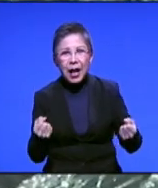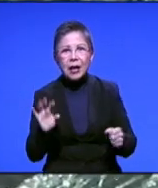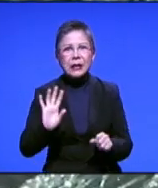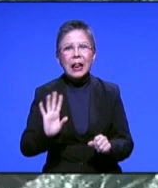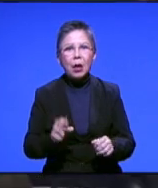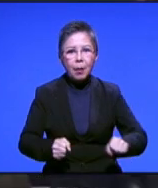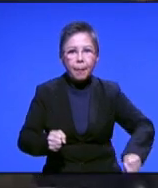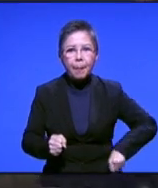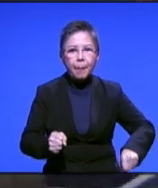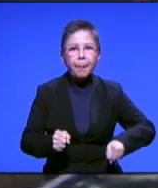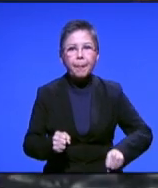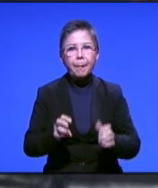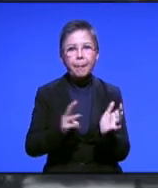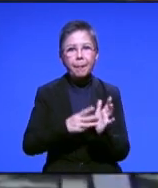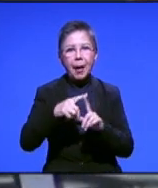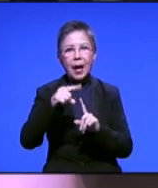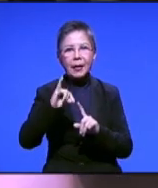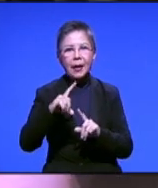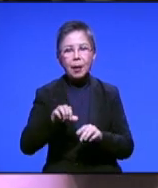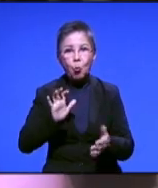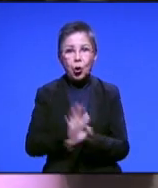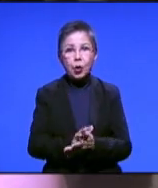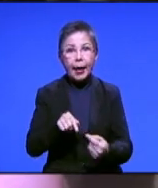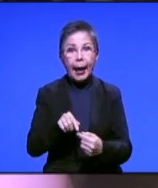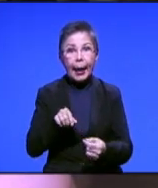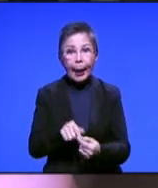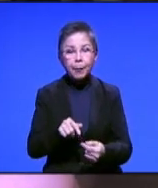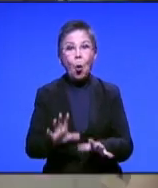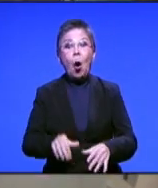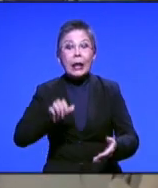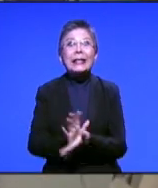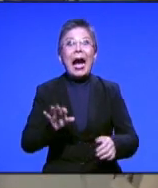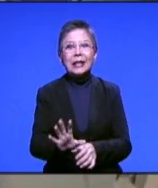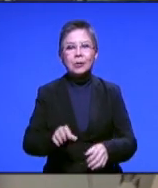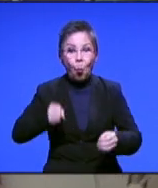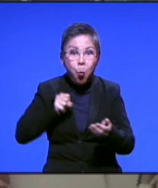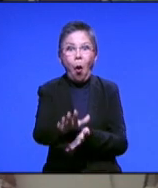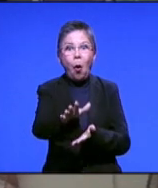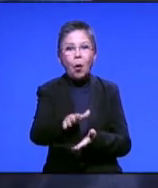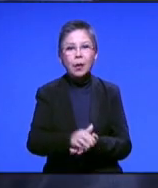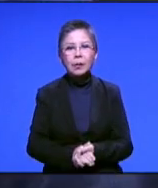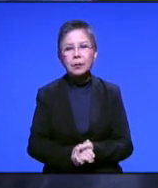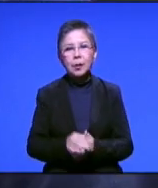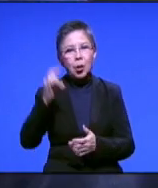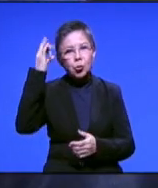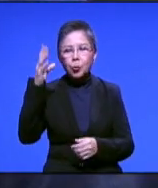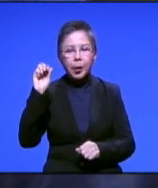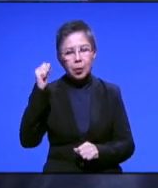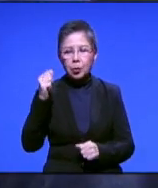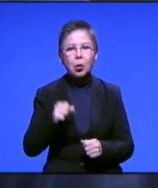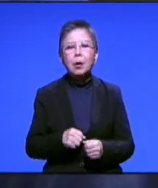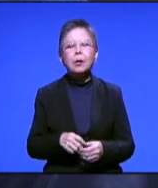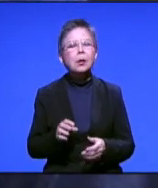mobil metik. Pengemudi bukannya menginjak rem, malah menginjak gas dan menyebabkan kecelakaan. Itu murni